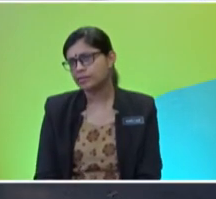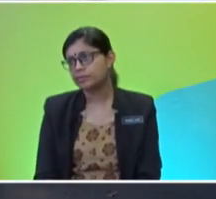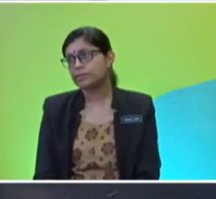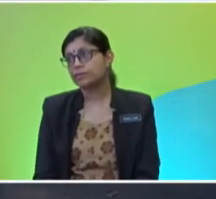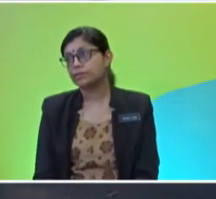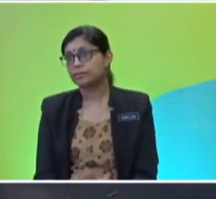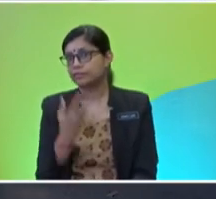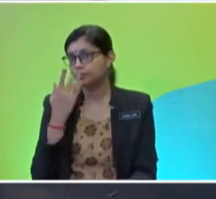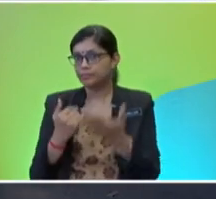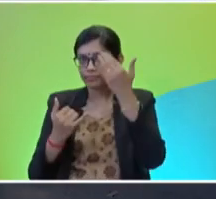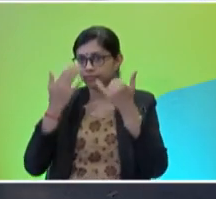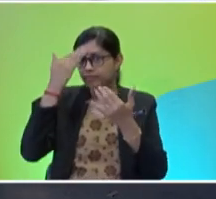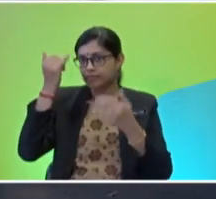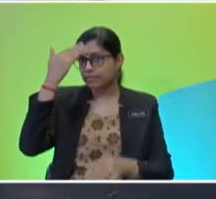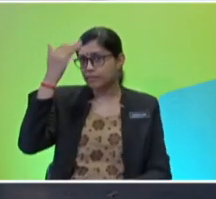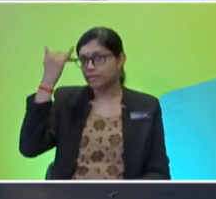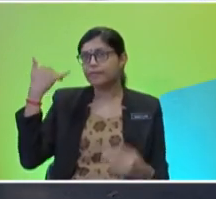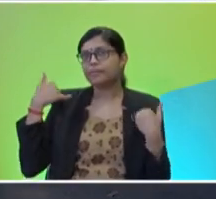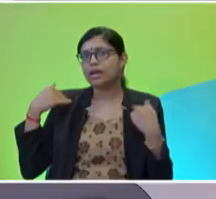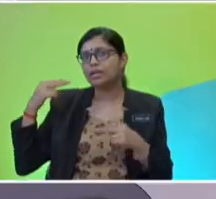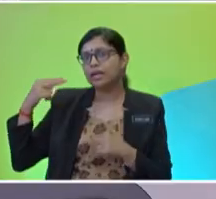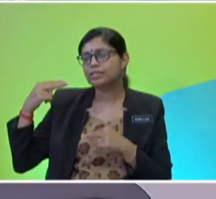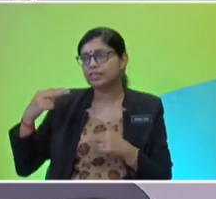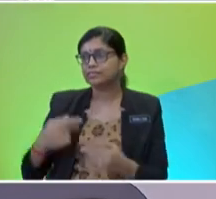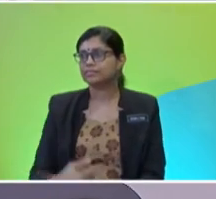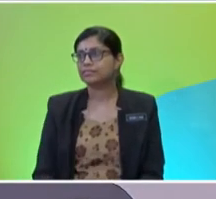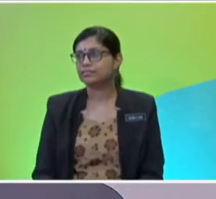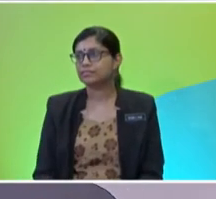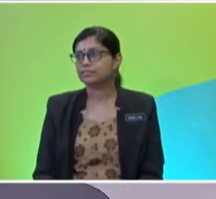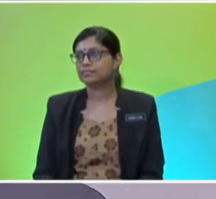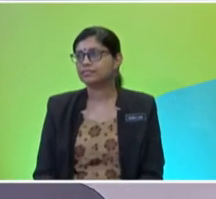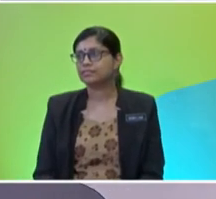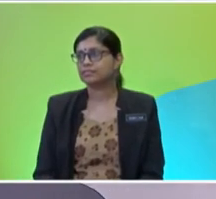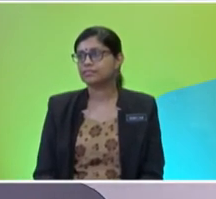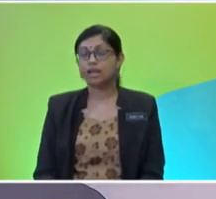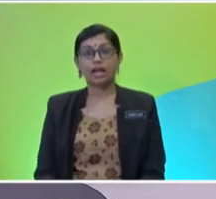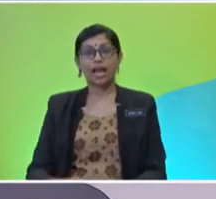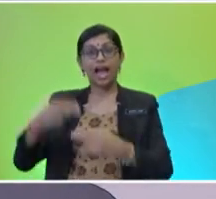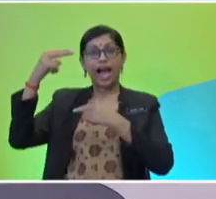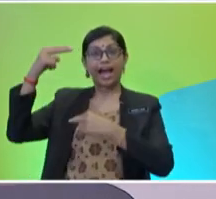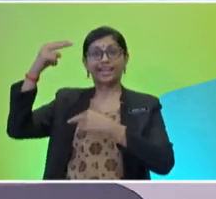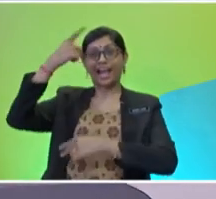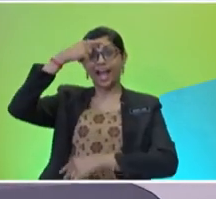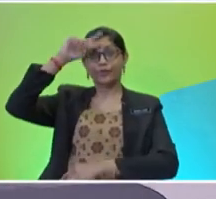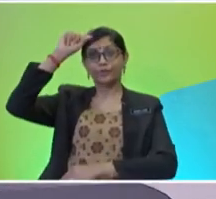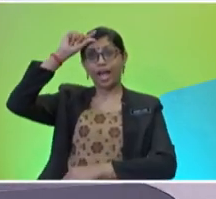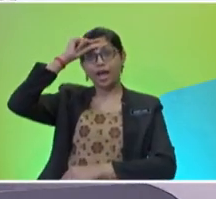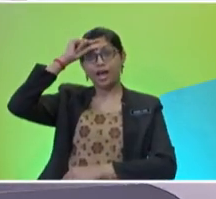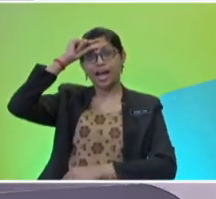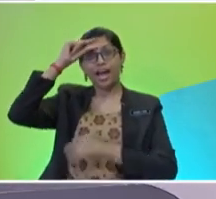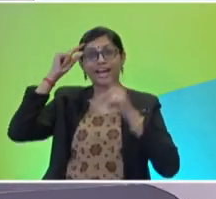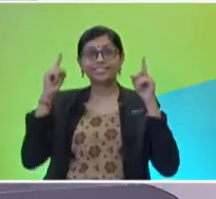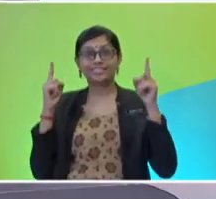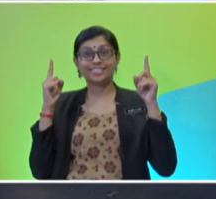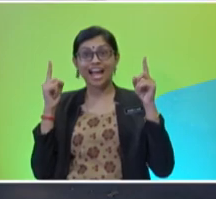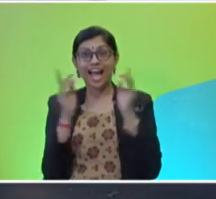cikgu. Siapa punya hadiah cikgu? Inilah dia. Ganjaran ataupun reward. Untuk